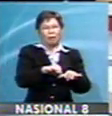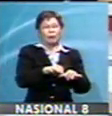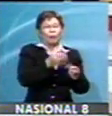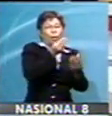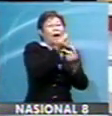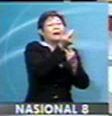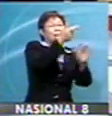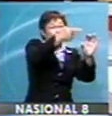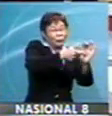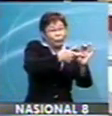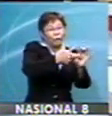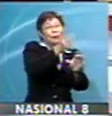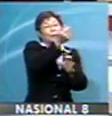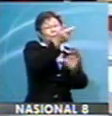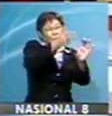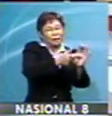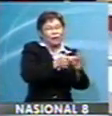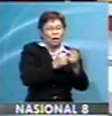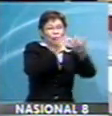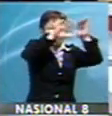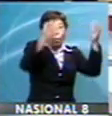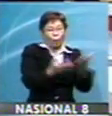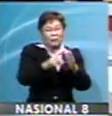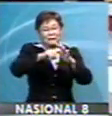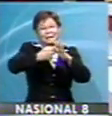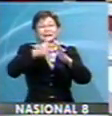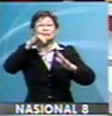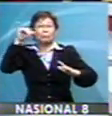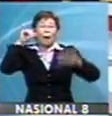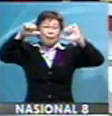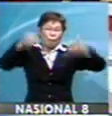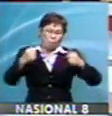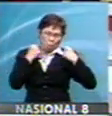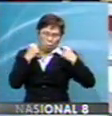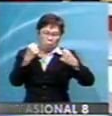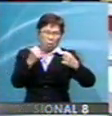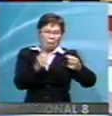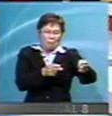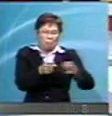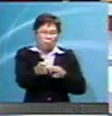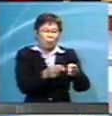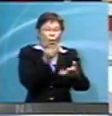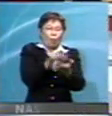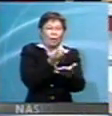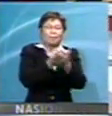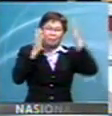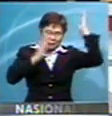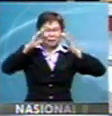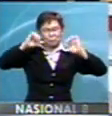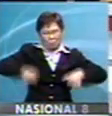terkawal bagi harga bahan api Bermula dijangka m merkukuh pengurusan fiskal